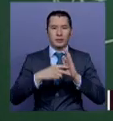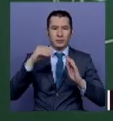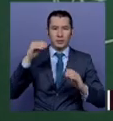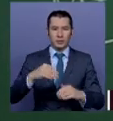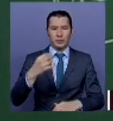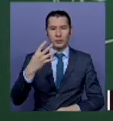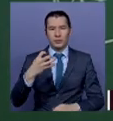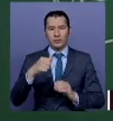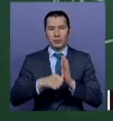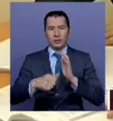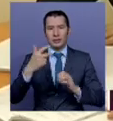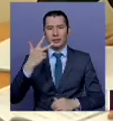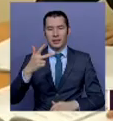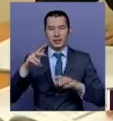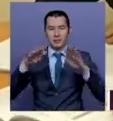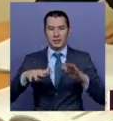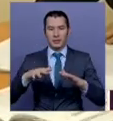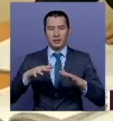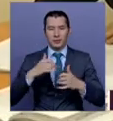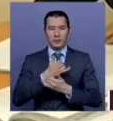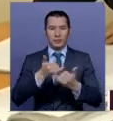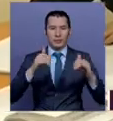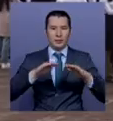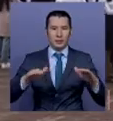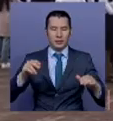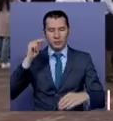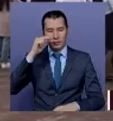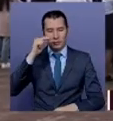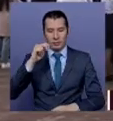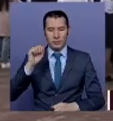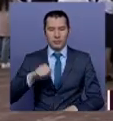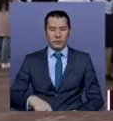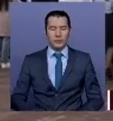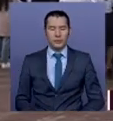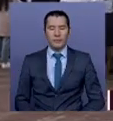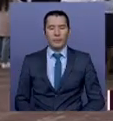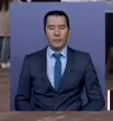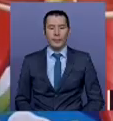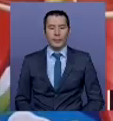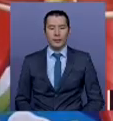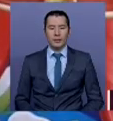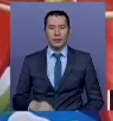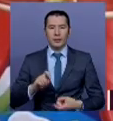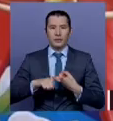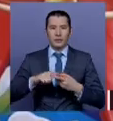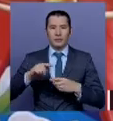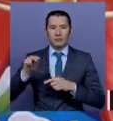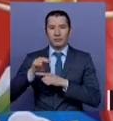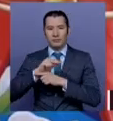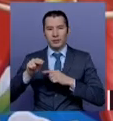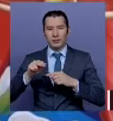47463. Сонымен бірге биыл жаз мезгілінде 6 мектепте күрделі жөндеу жұмыстары басталып, сейсмологиялық күшейту